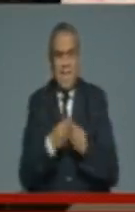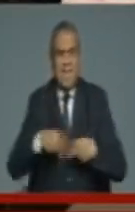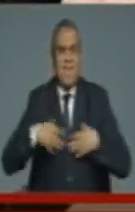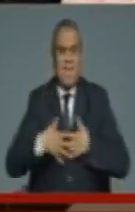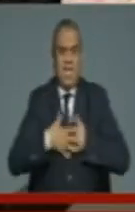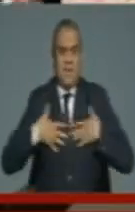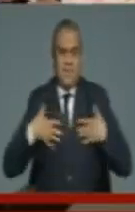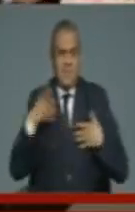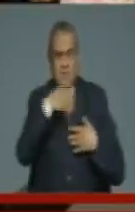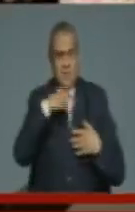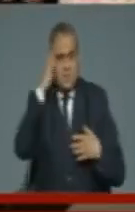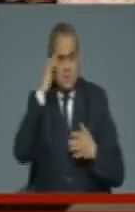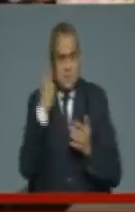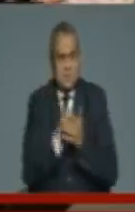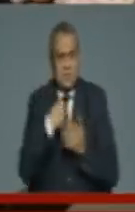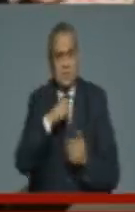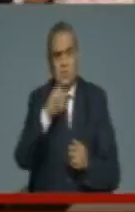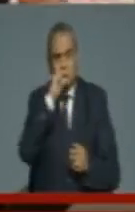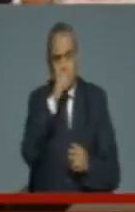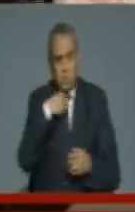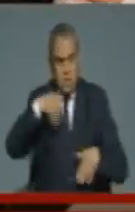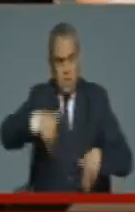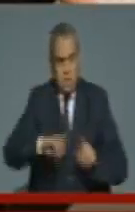اتفضل دكتور مصطفى.